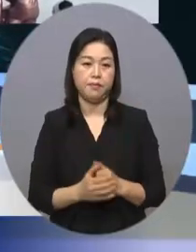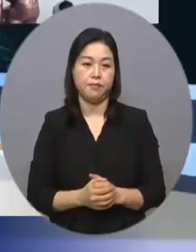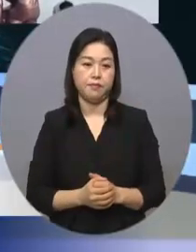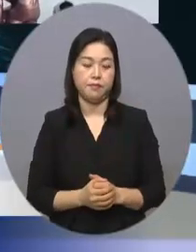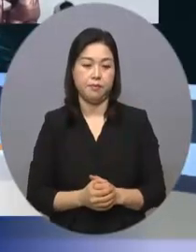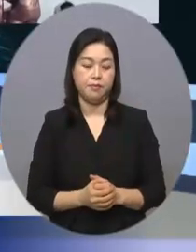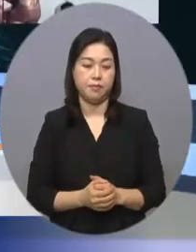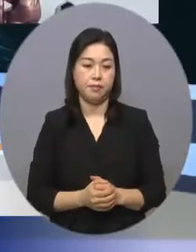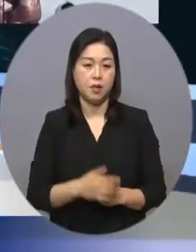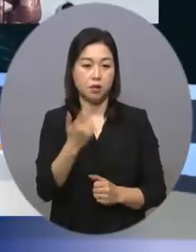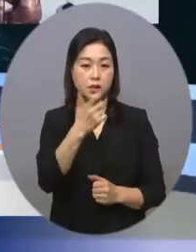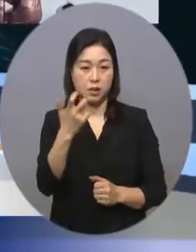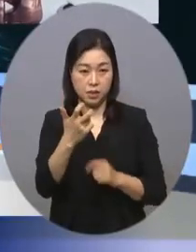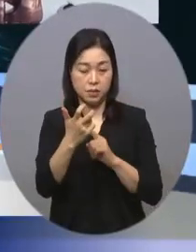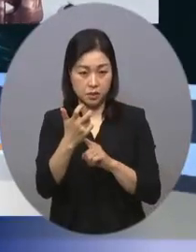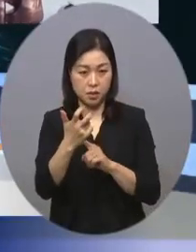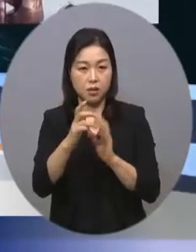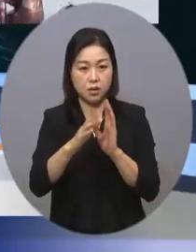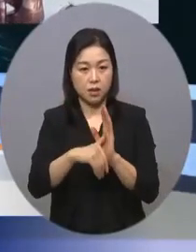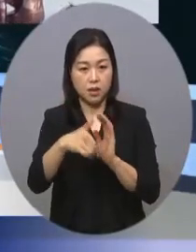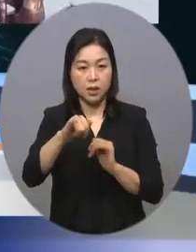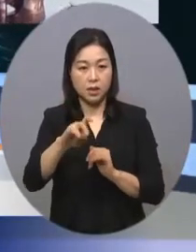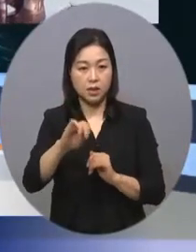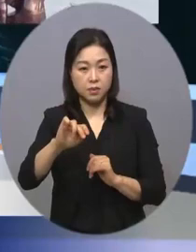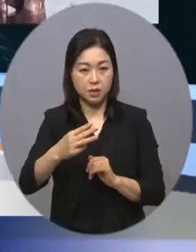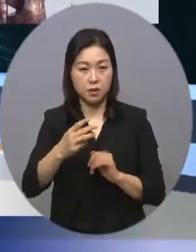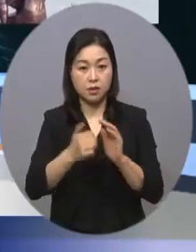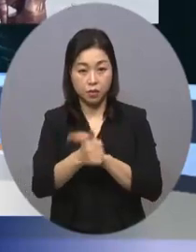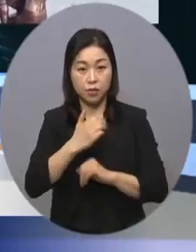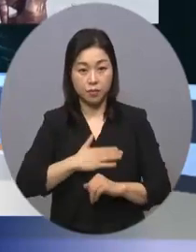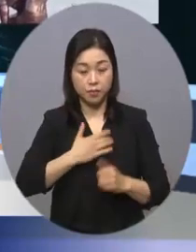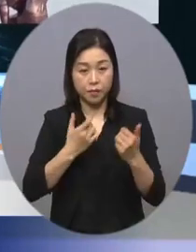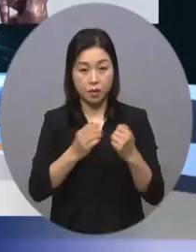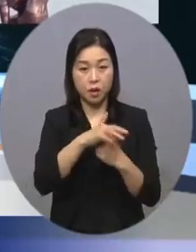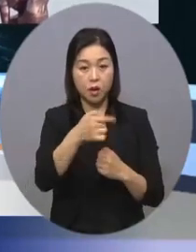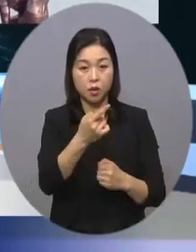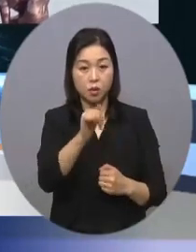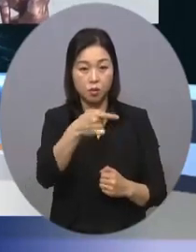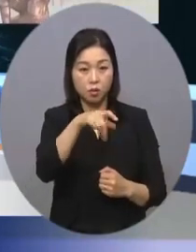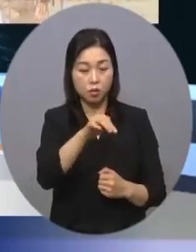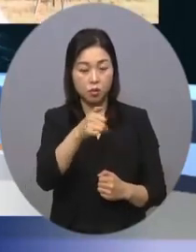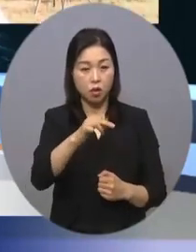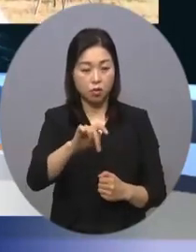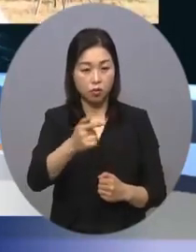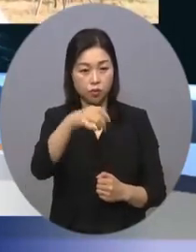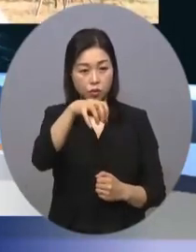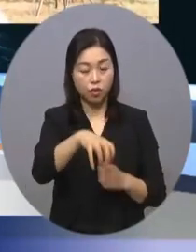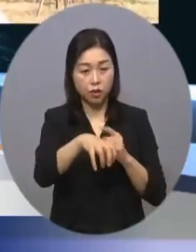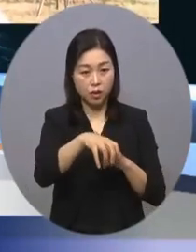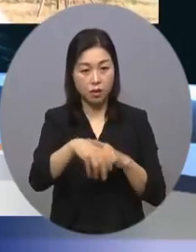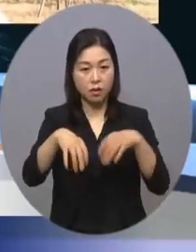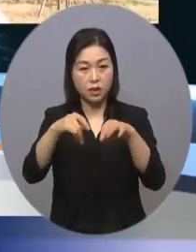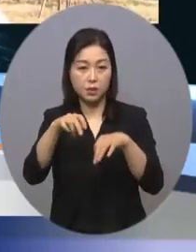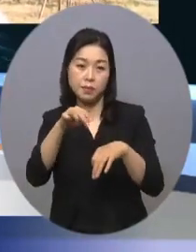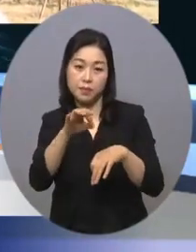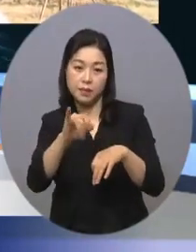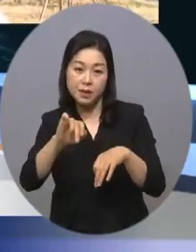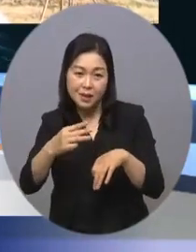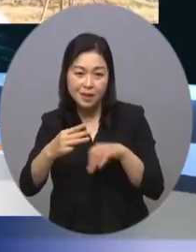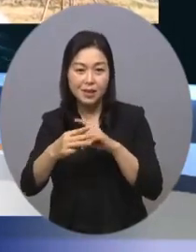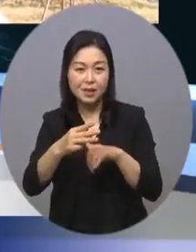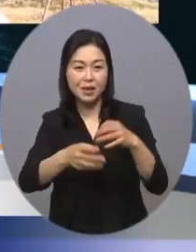60-70년대 김일 선수를 기억하시나요? 고흥군 거금도에서 김일 프로 레슬러의 동상 제막식을